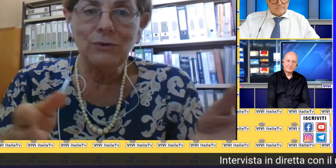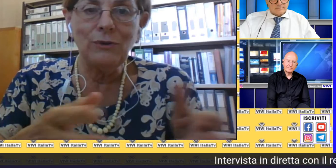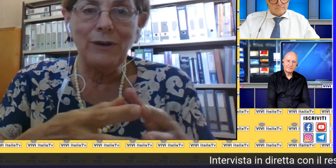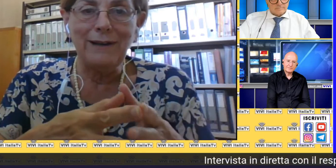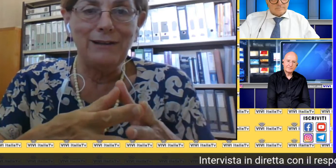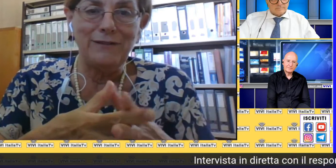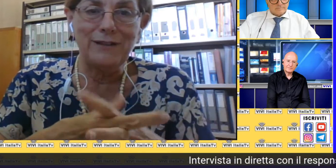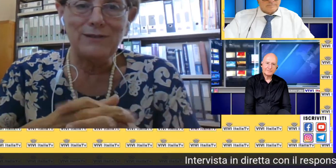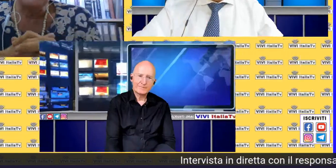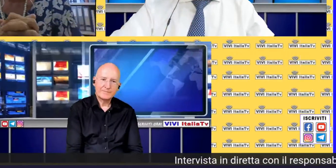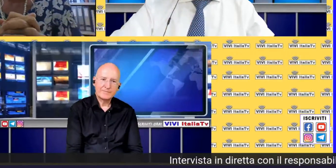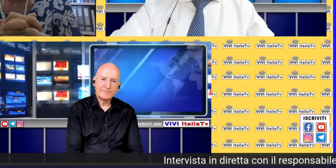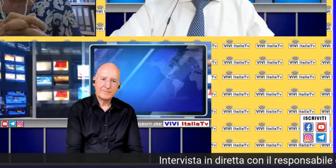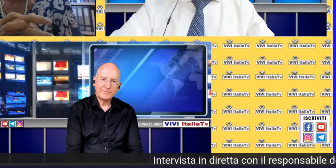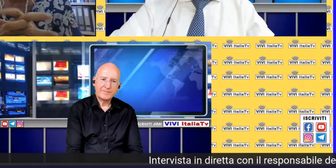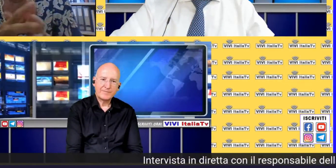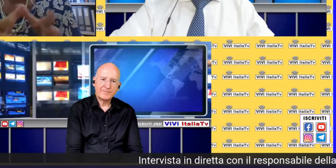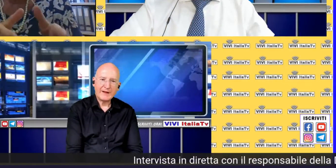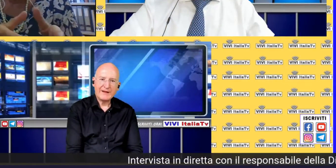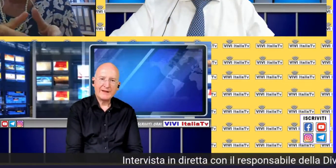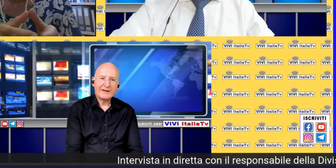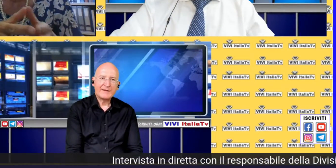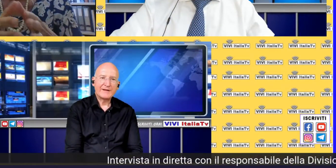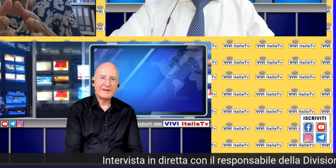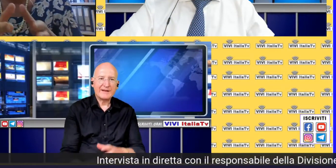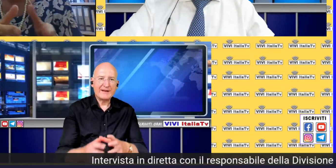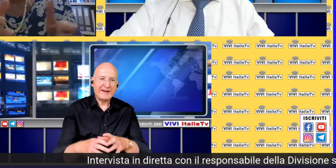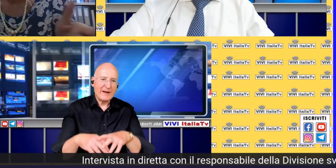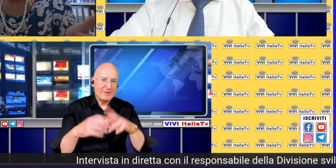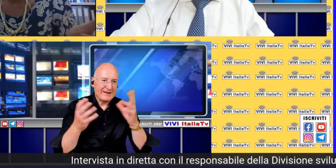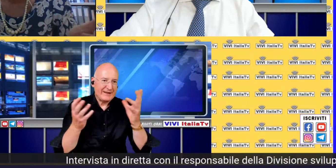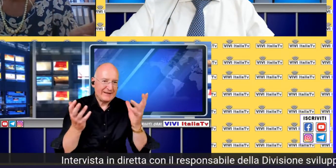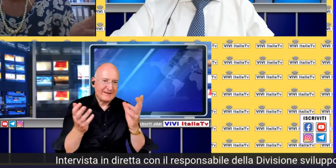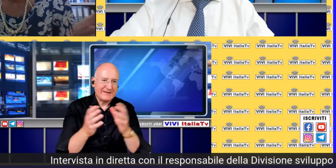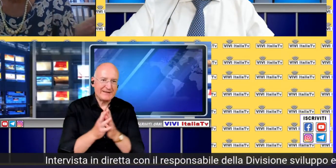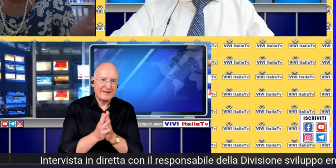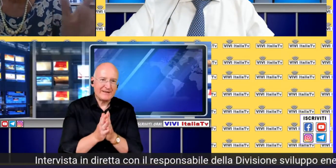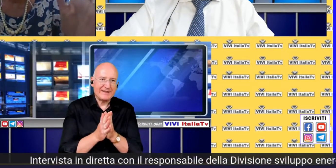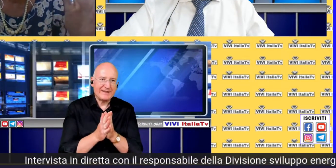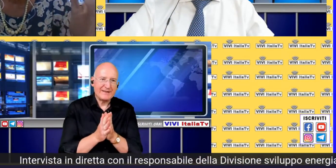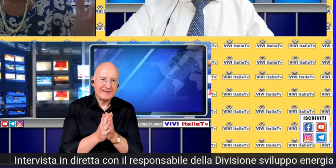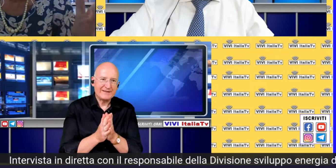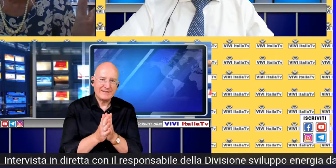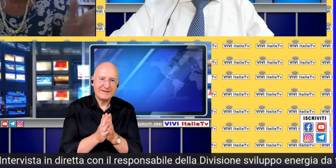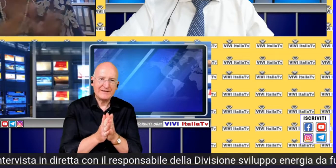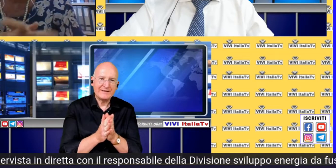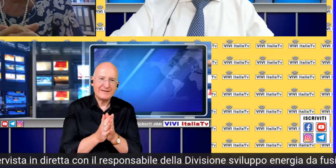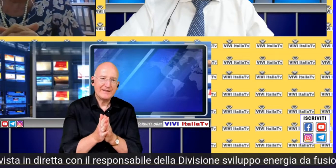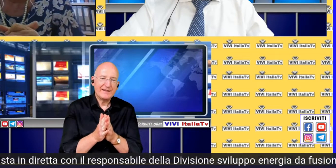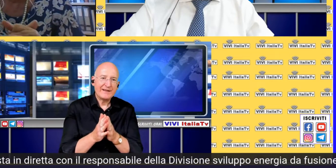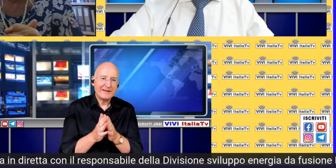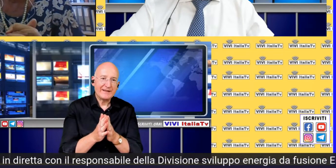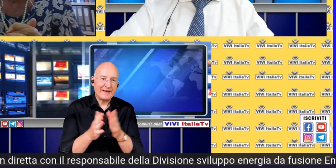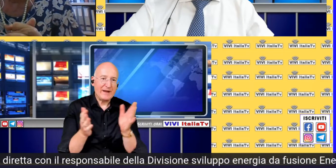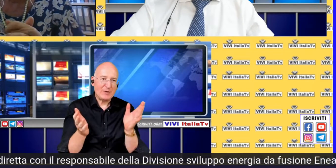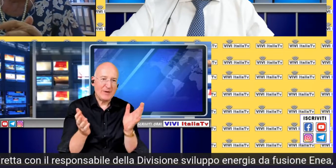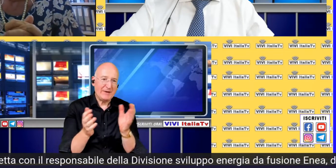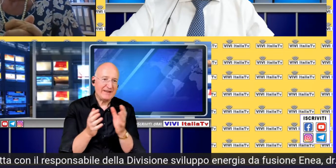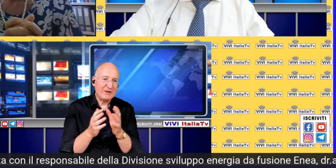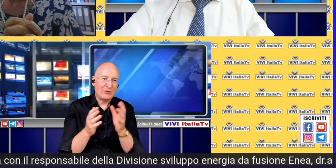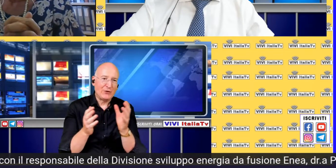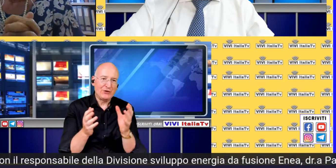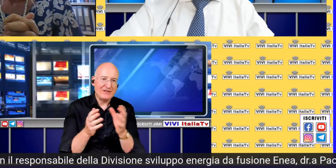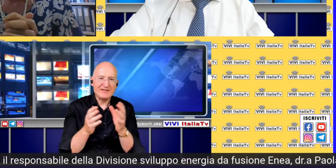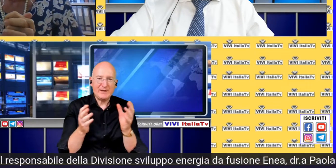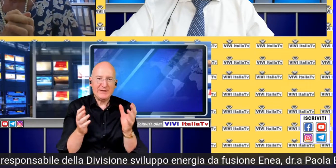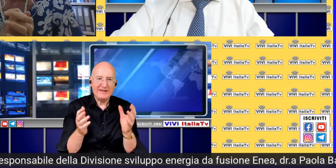non solo alle variazioni meteorologiche, ma qualche Che è volta anche a quelle climatiche che sono in questo momento imprevedibili. Che è il problema